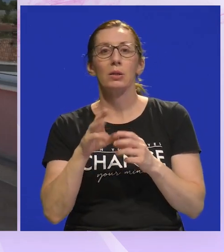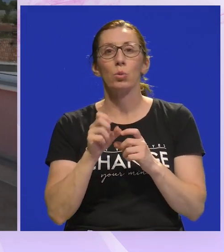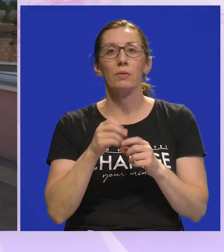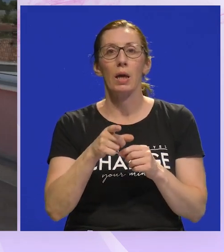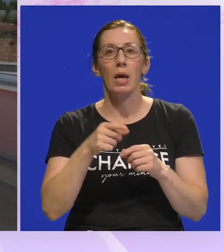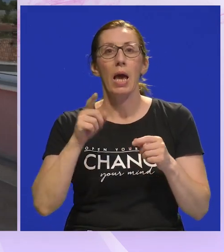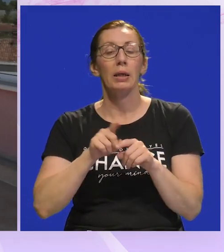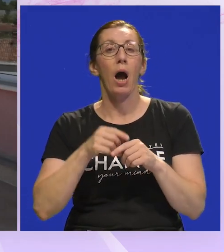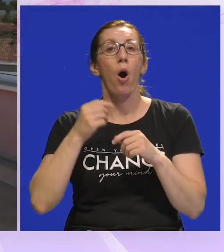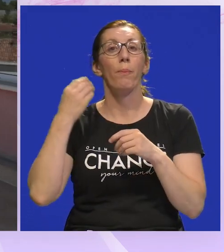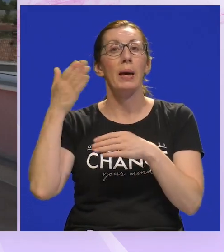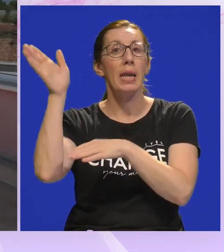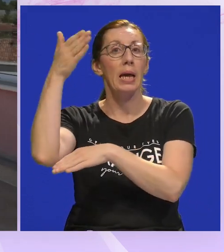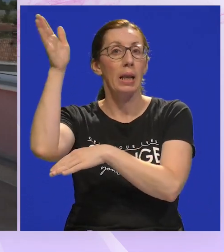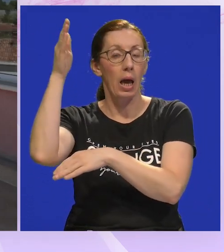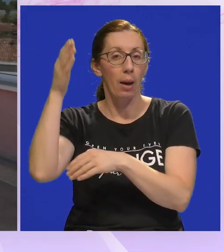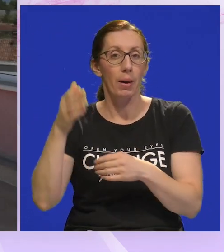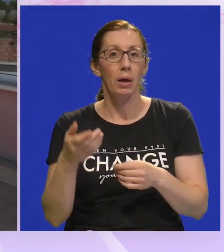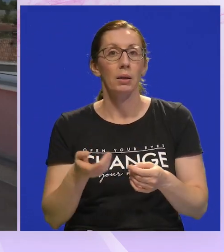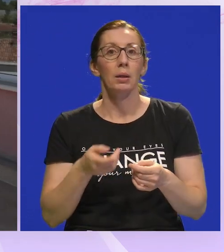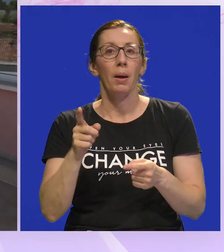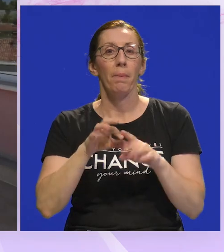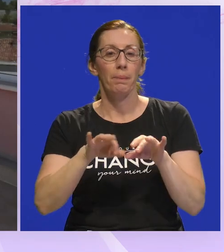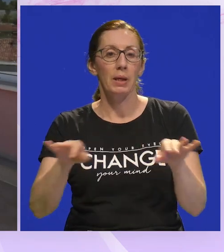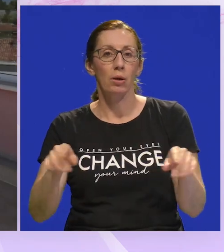biti jedna određena reklama i